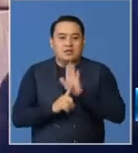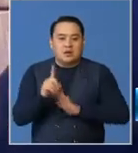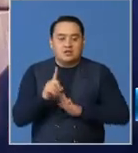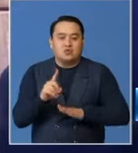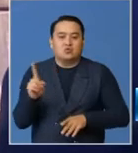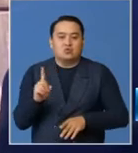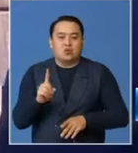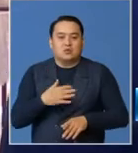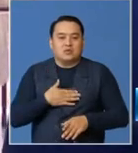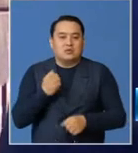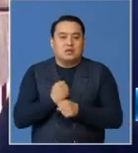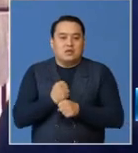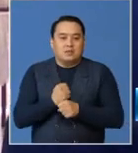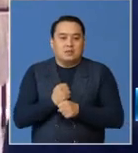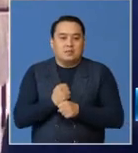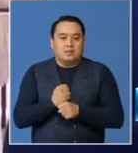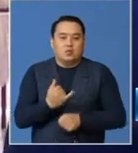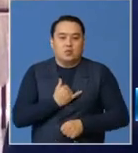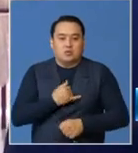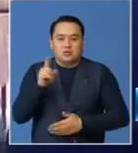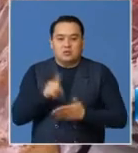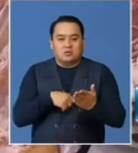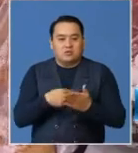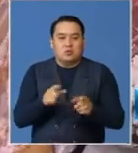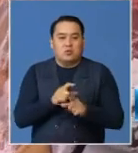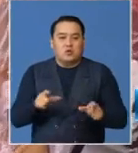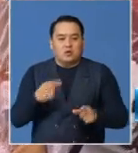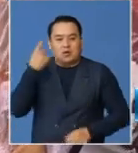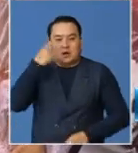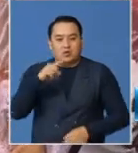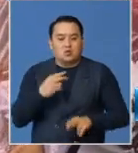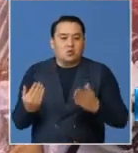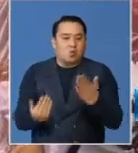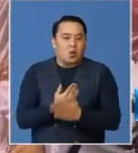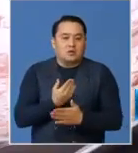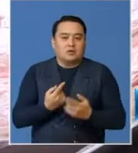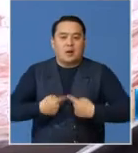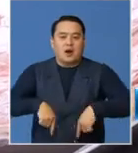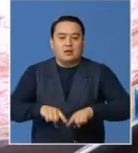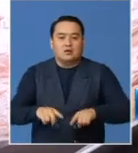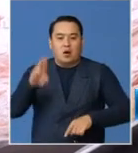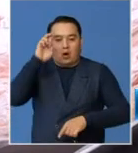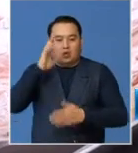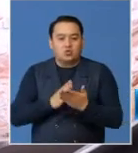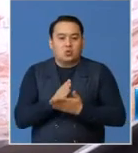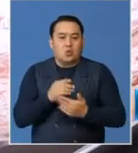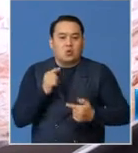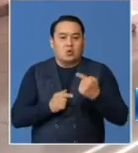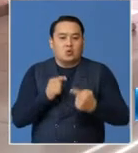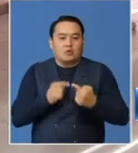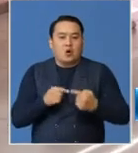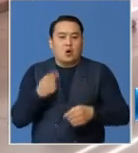того, что мы сейчас делаем, у нас не будет доверия к людям. Инициаторы такого новшества – Департамент по делам госслужбы и